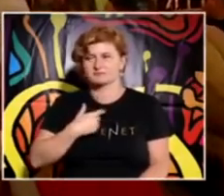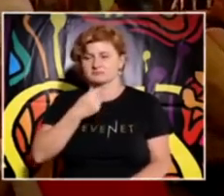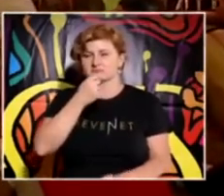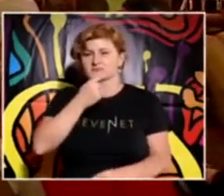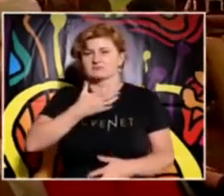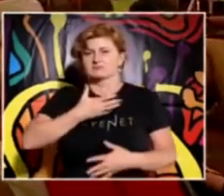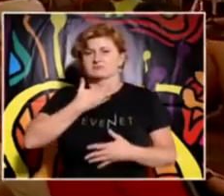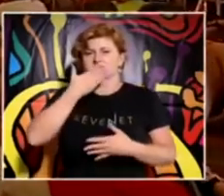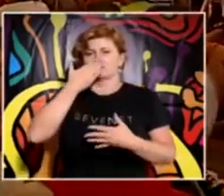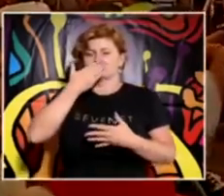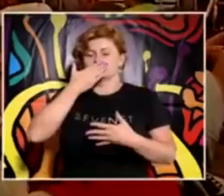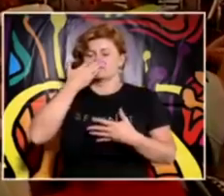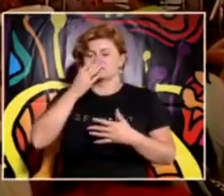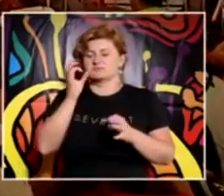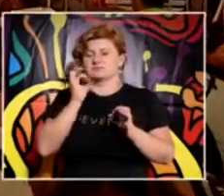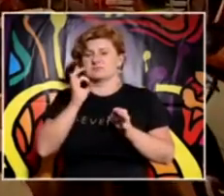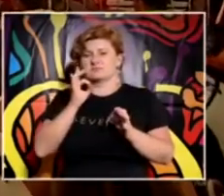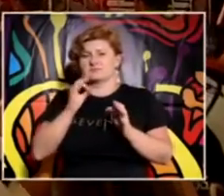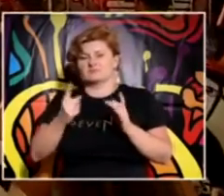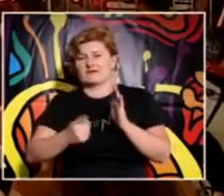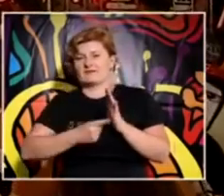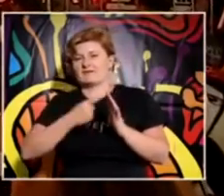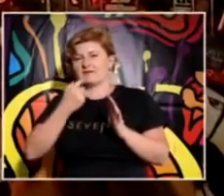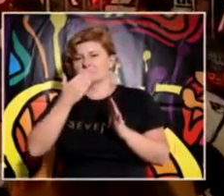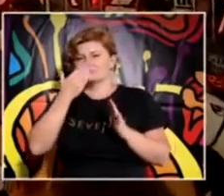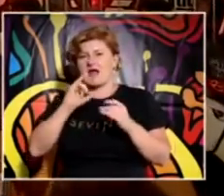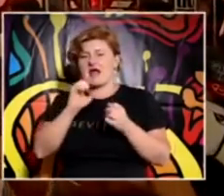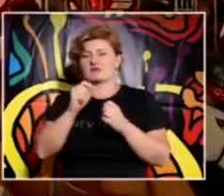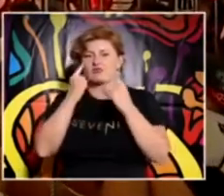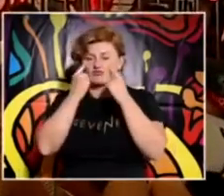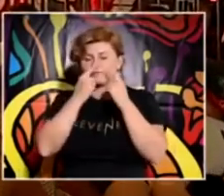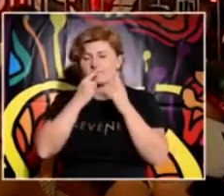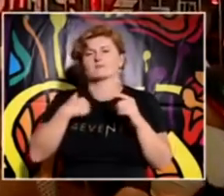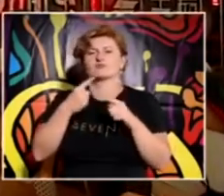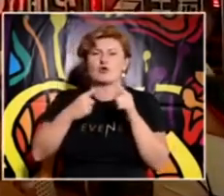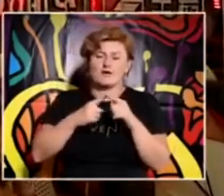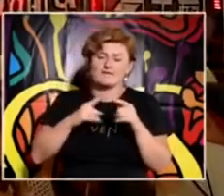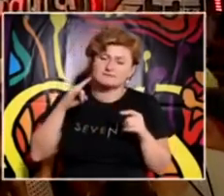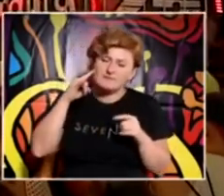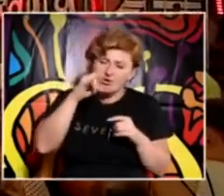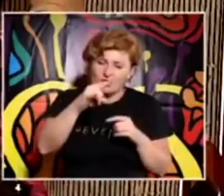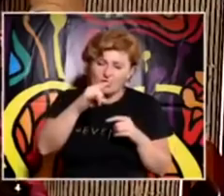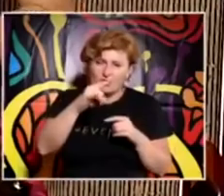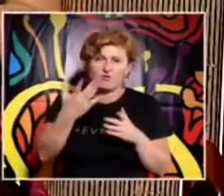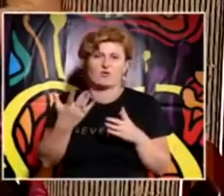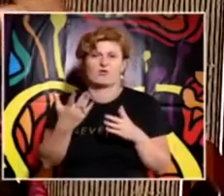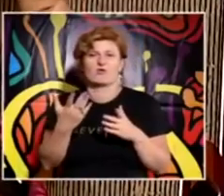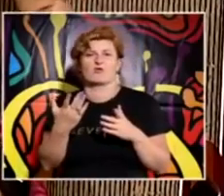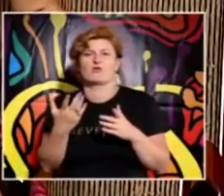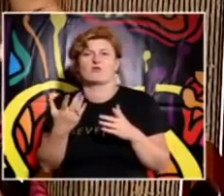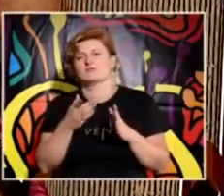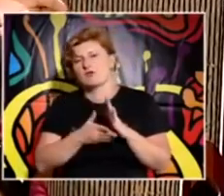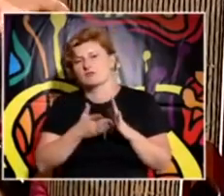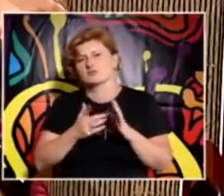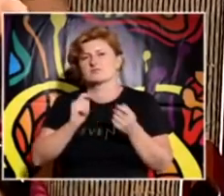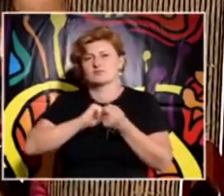Ale tak, czyli zdecydowaliśmy się po prostu, że polecimy samolotem. Trochę wygraliśmy z czasem, mogliśmy dłużej pozwiedzać, więc w zasadzie ta